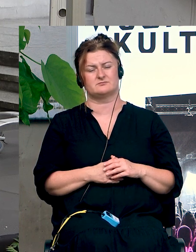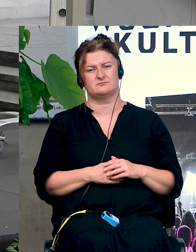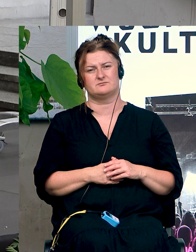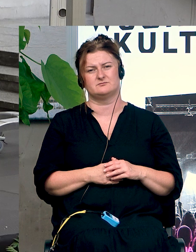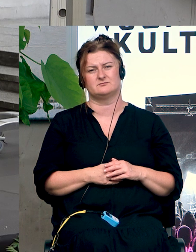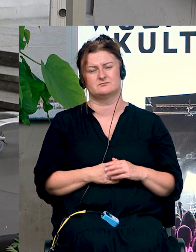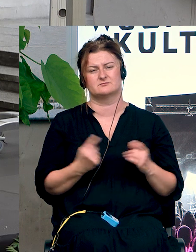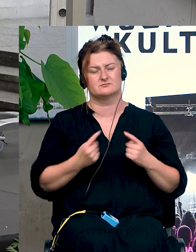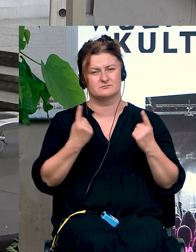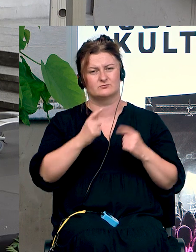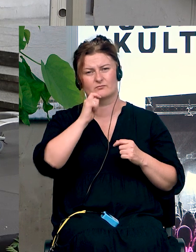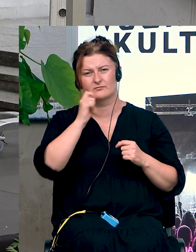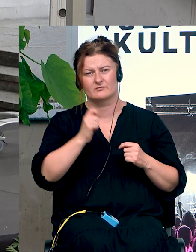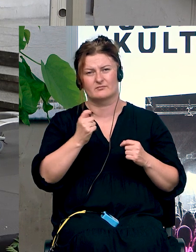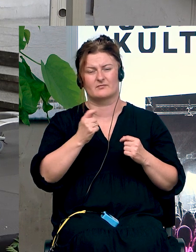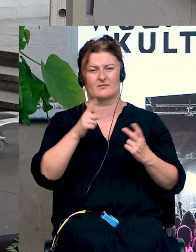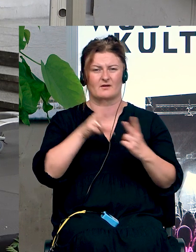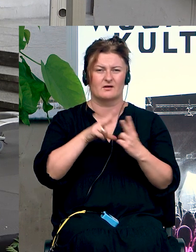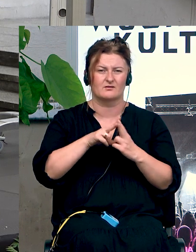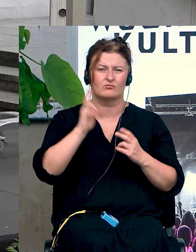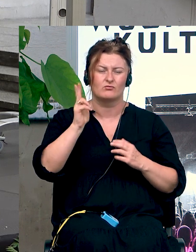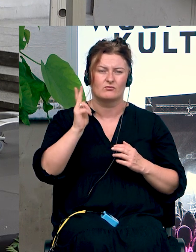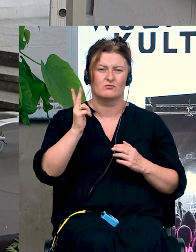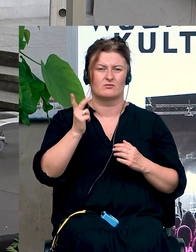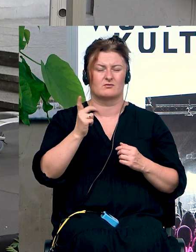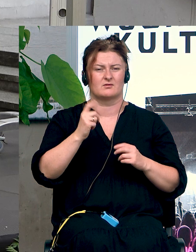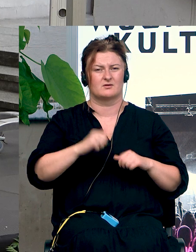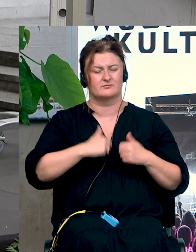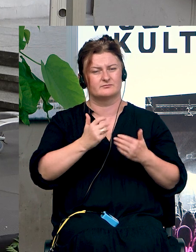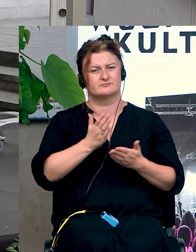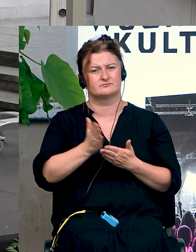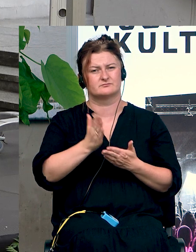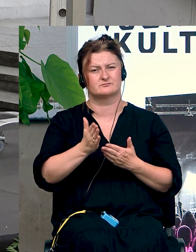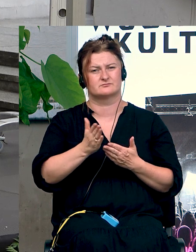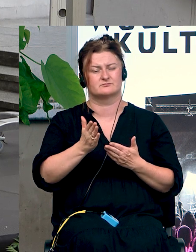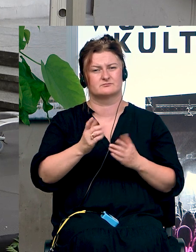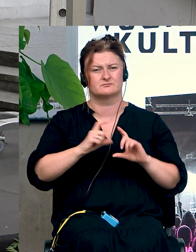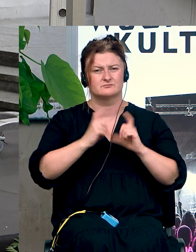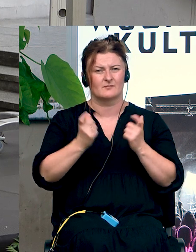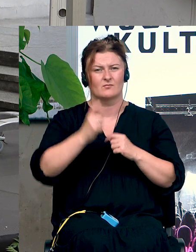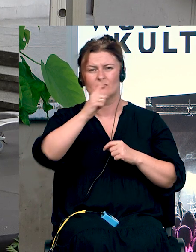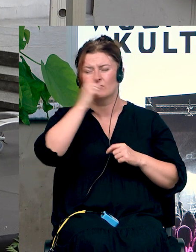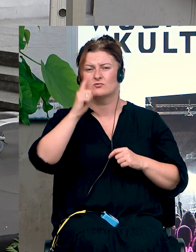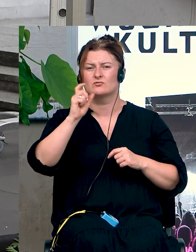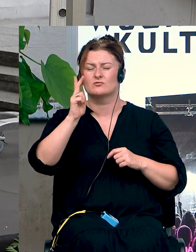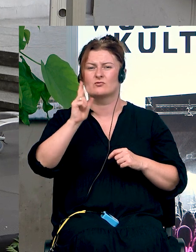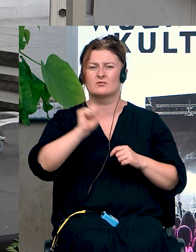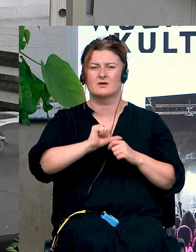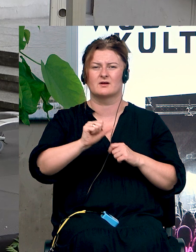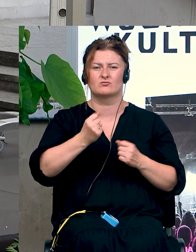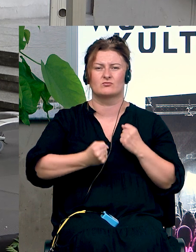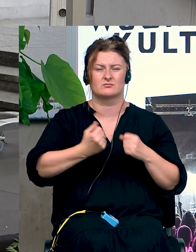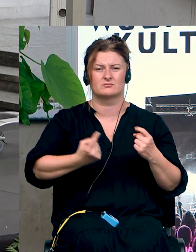w jakiej sytuacji jest Ukraina, kim jest agresor, żeby pomagać ZSU i ludziom, którzy są w tej